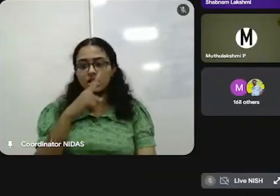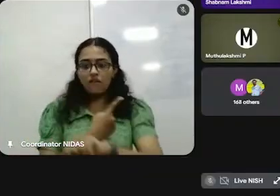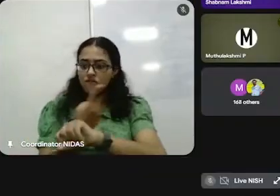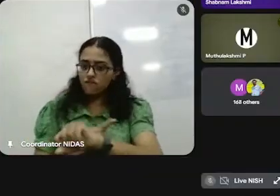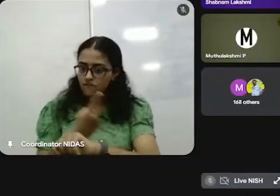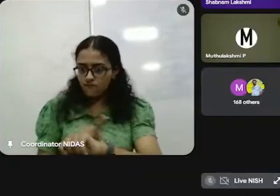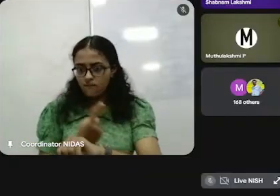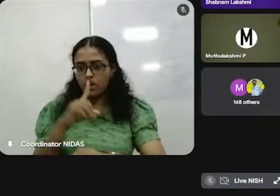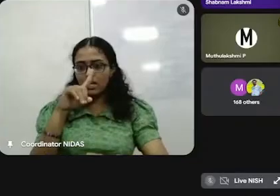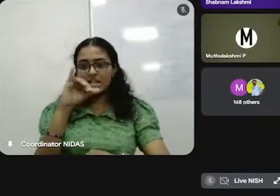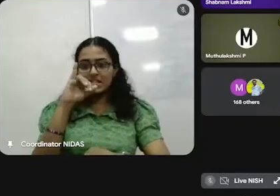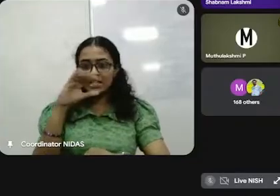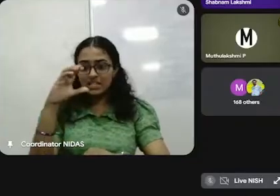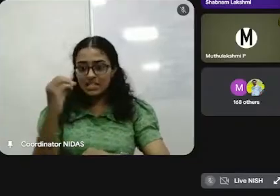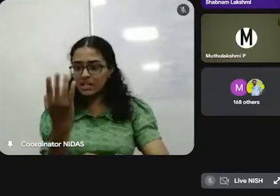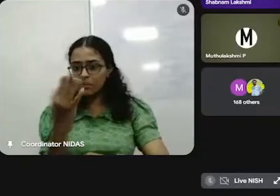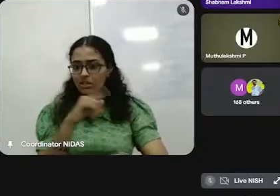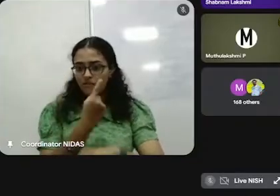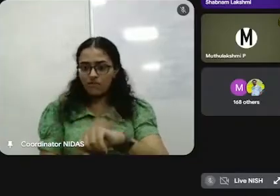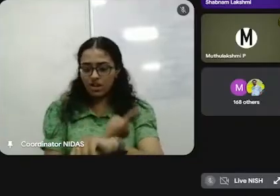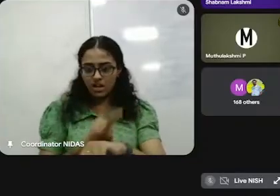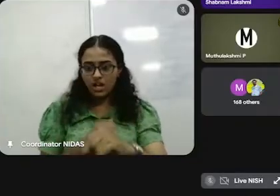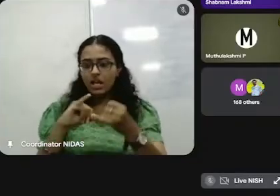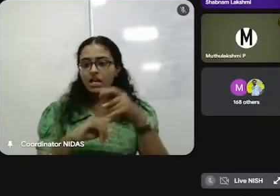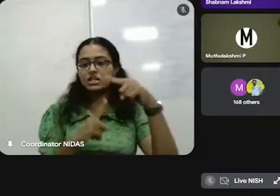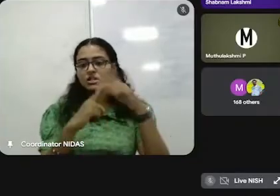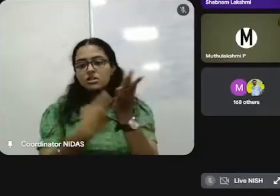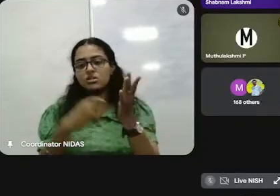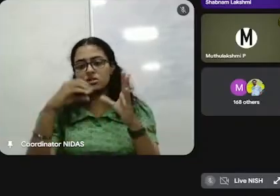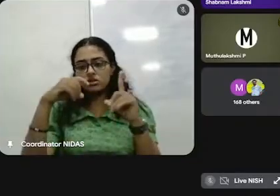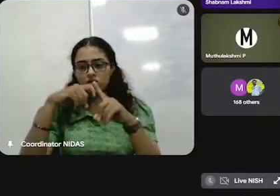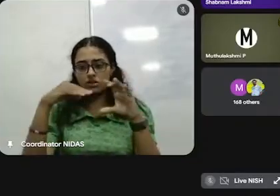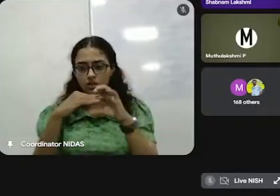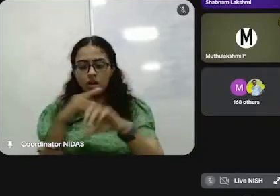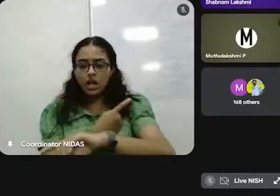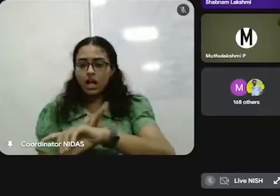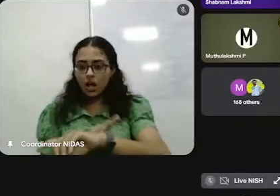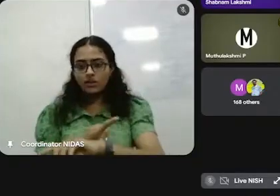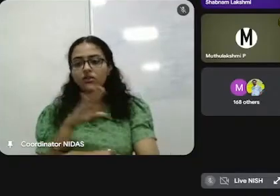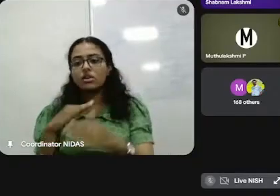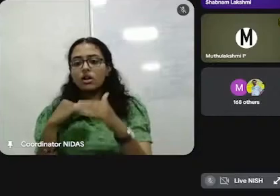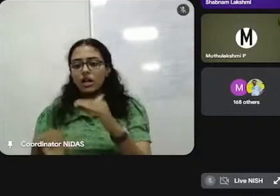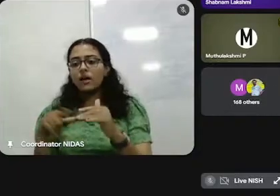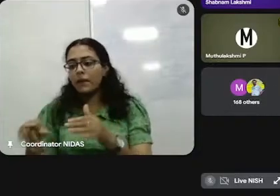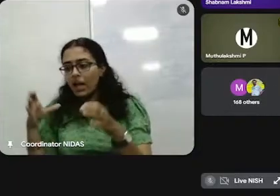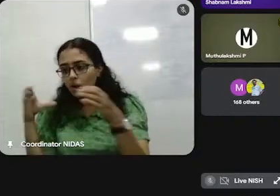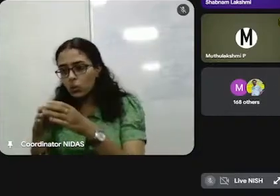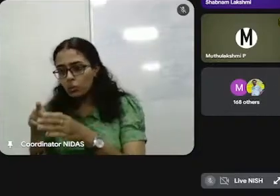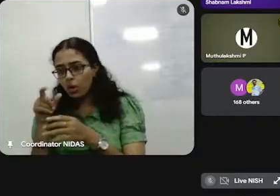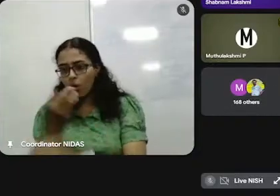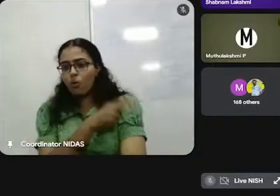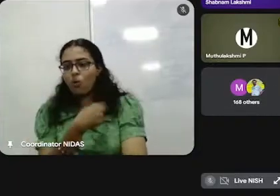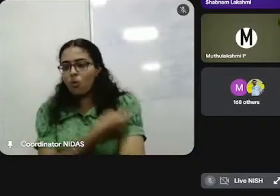ആദ്യത്തെ 60 minutesനുള്ളിൽ സ്ട്രോക്ക് വന്നൊരു പേഷ്യന്റിനെ ഒരു സ്ട്രോക്ക് റെഡി ഹോസ്പിറ്റലിൽ എത്തിക്കുക എന്നുള്ളത് വളരെ പ്രധാനമാണ്. ആ